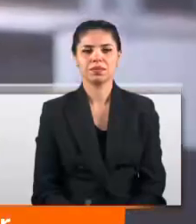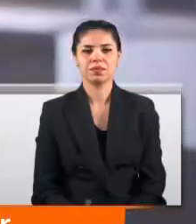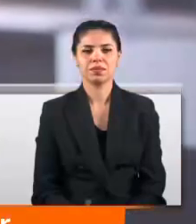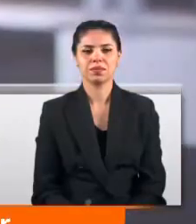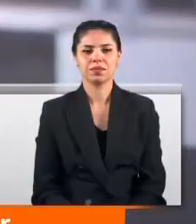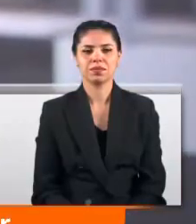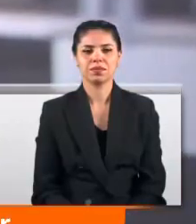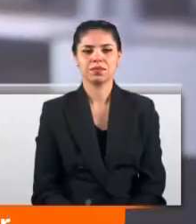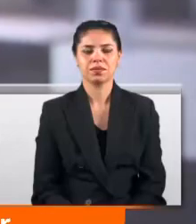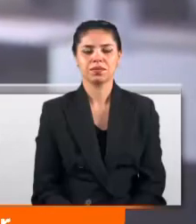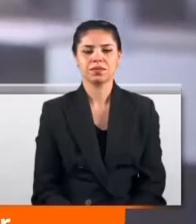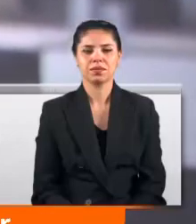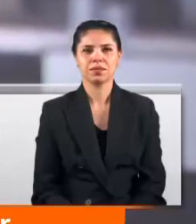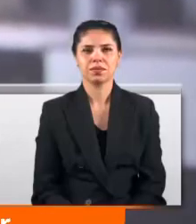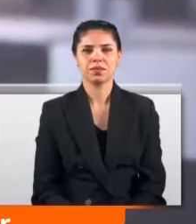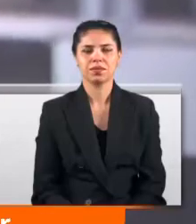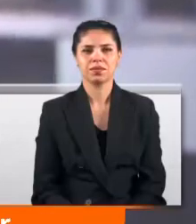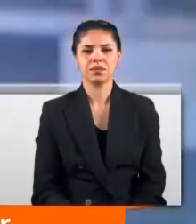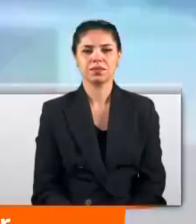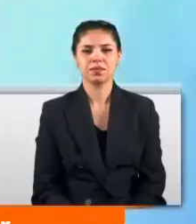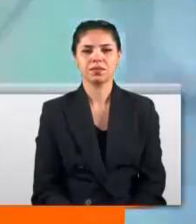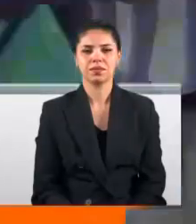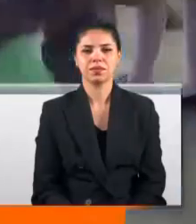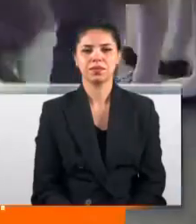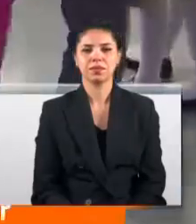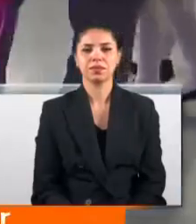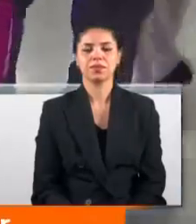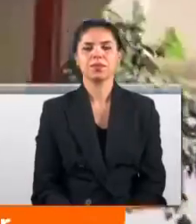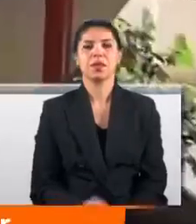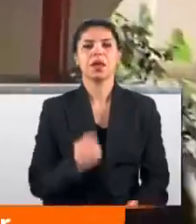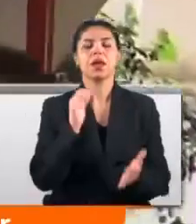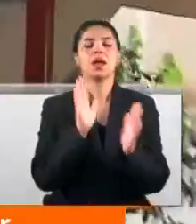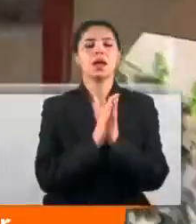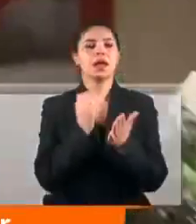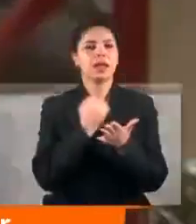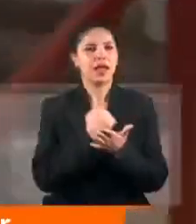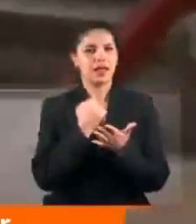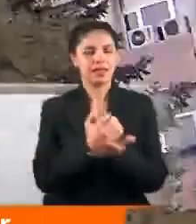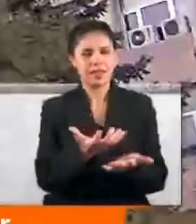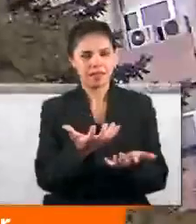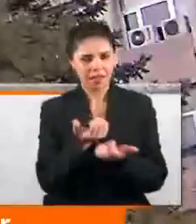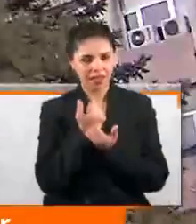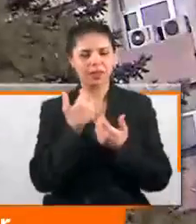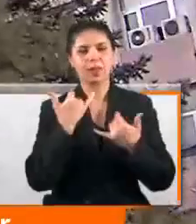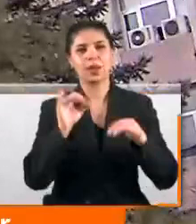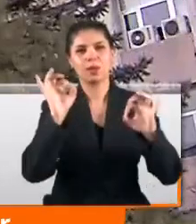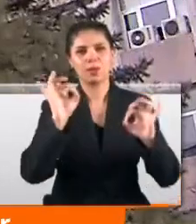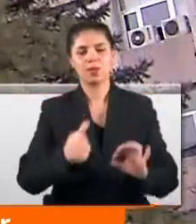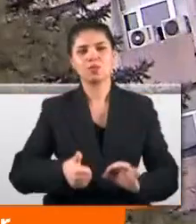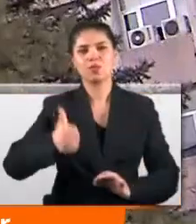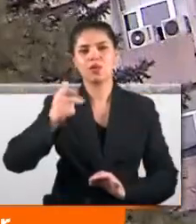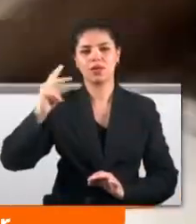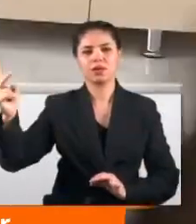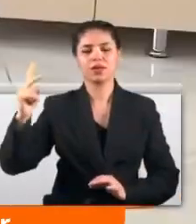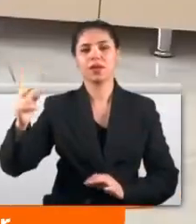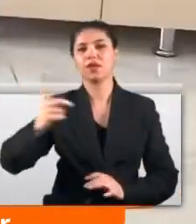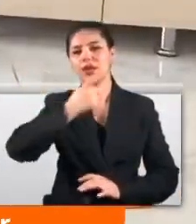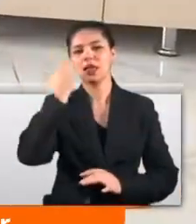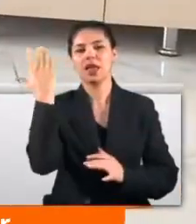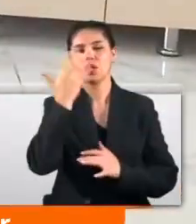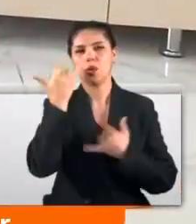Yani çok iyi. Bütün çocuklar daha şeyleri öğrenebilir. Karneler alındı, tatili başladı. Bakanlık tarafından açılacak yaz